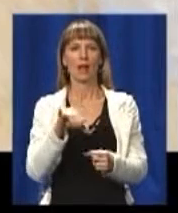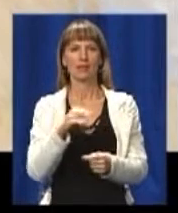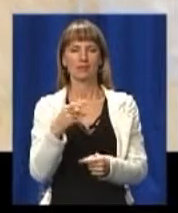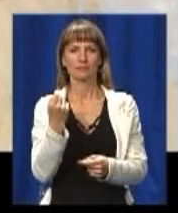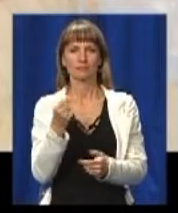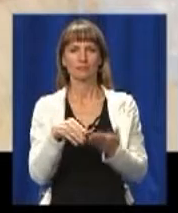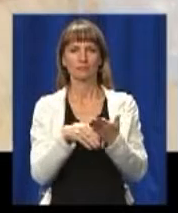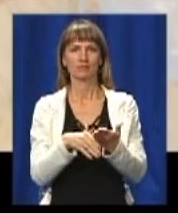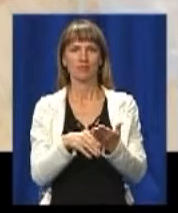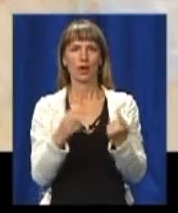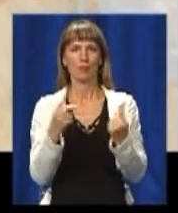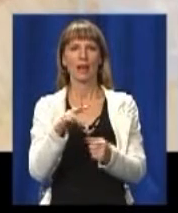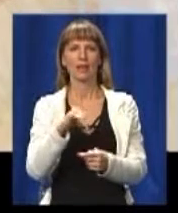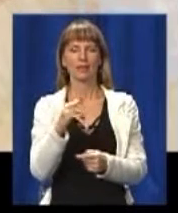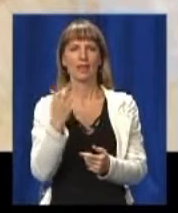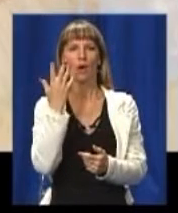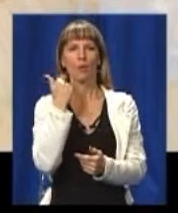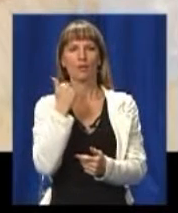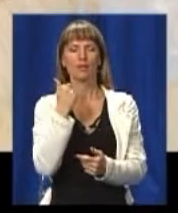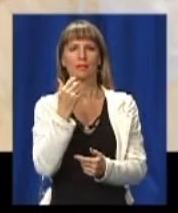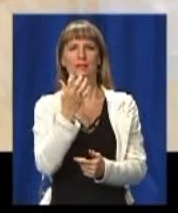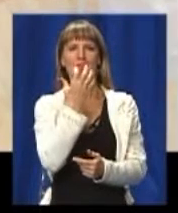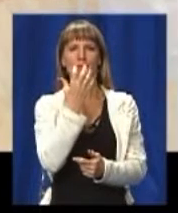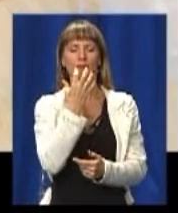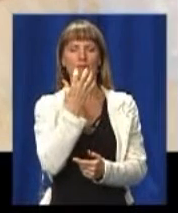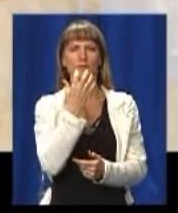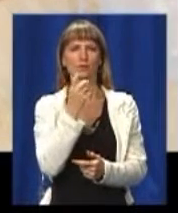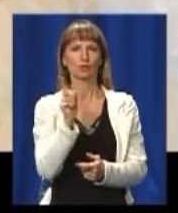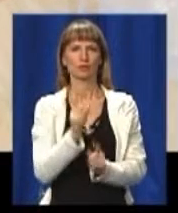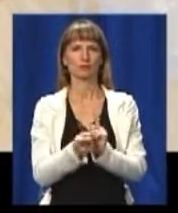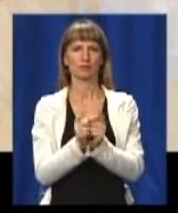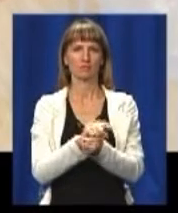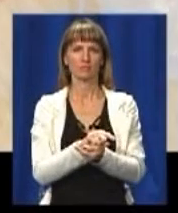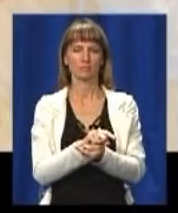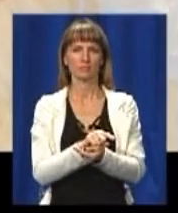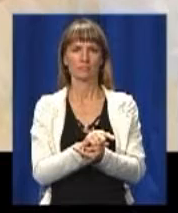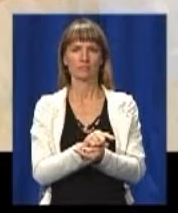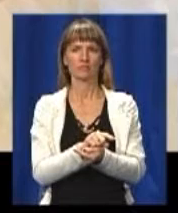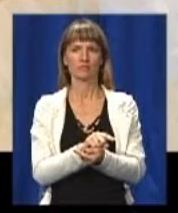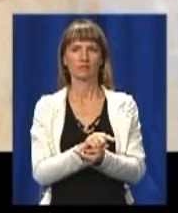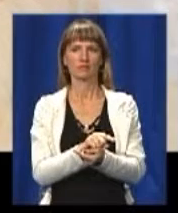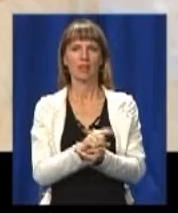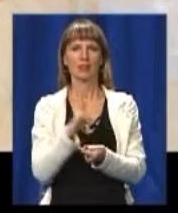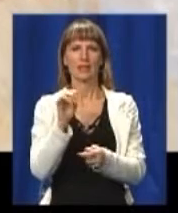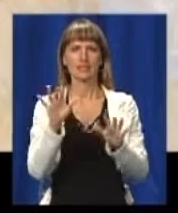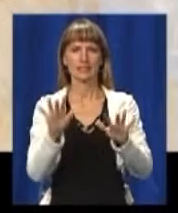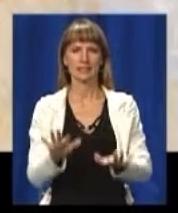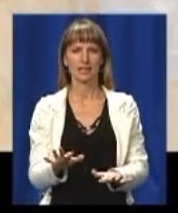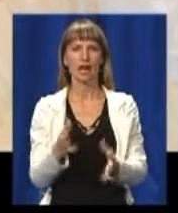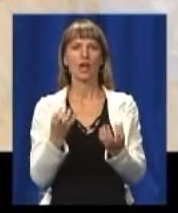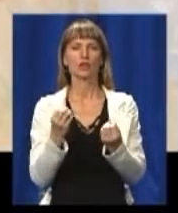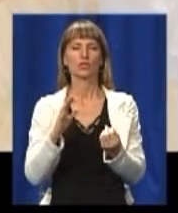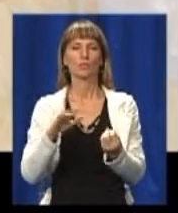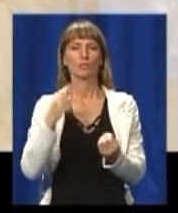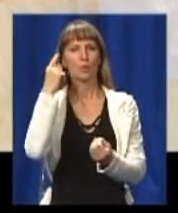підкажу. Звичайний лід, коли тепло, він на що перетворюється? Сніг. На сніг, а іще, а